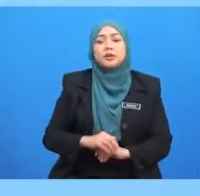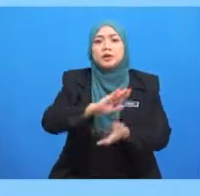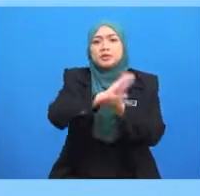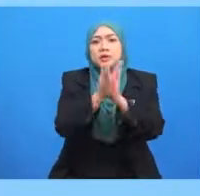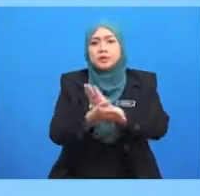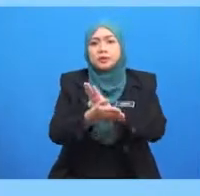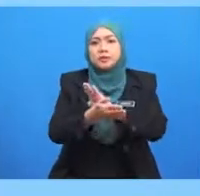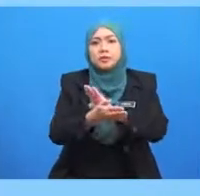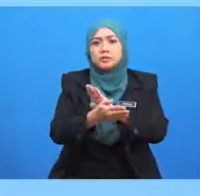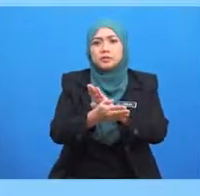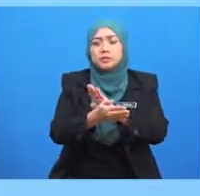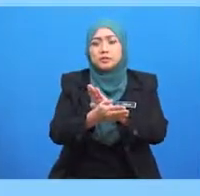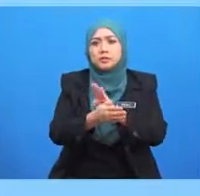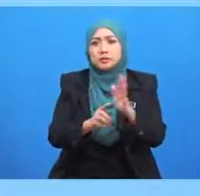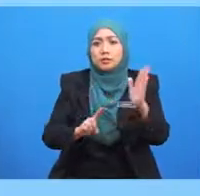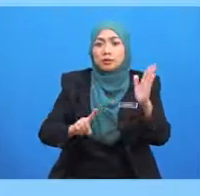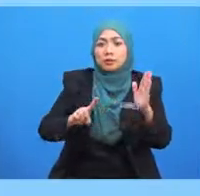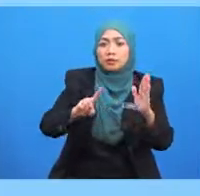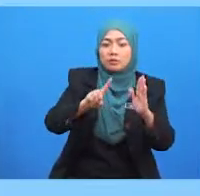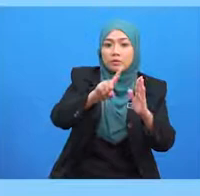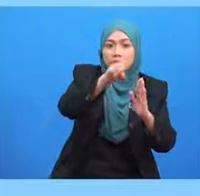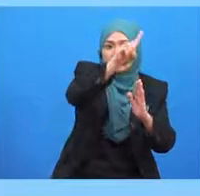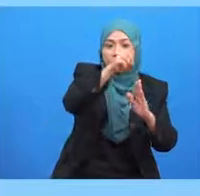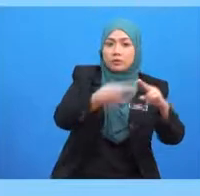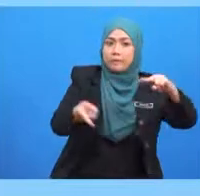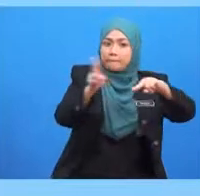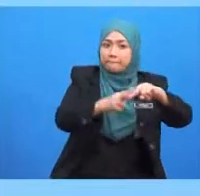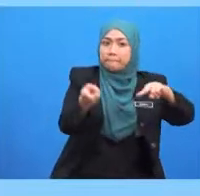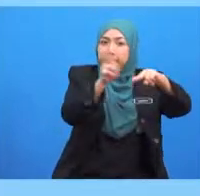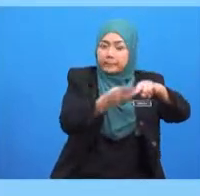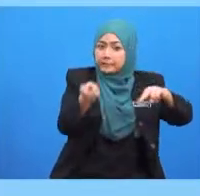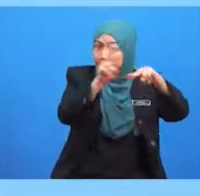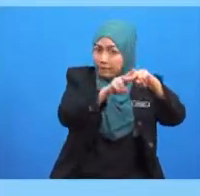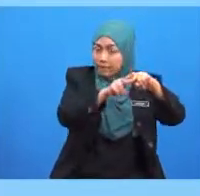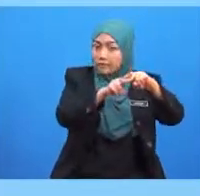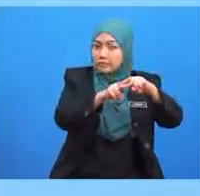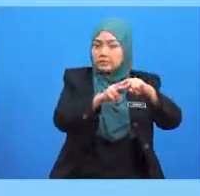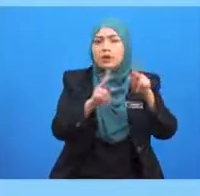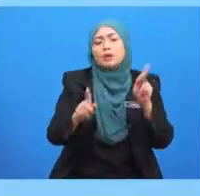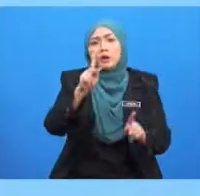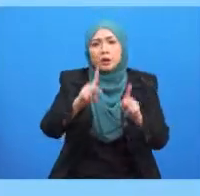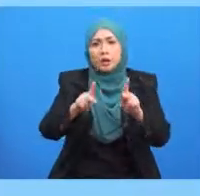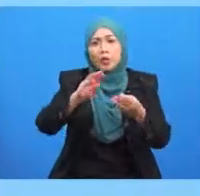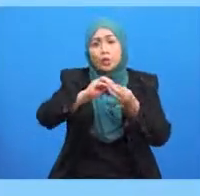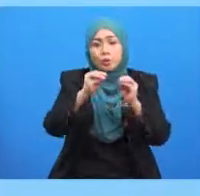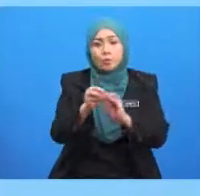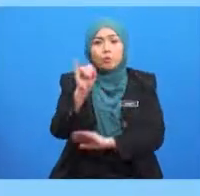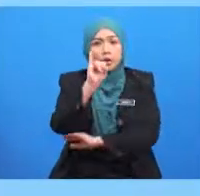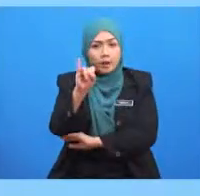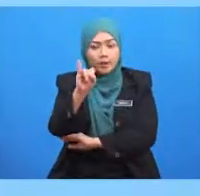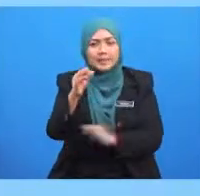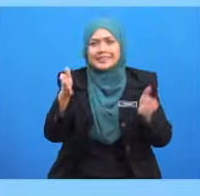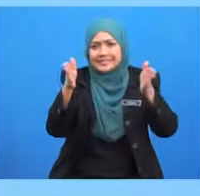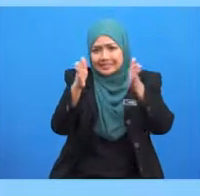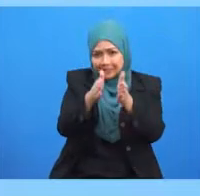peningkatan berbanding tahun asas manakala jika nomor indeks lebih kecil